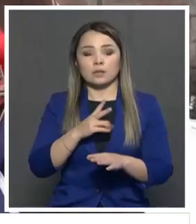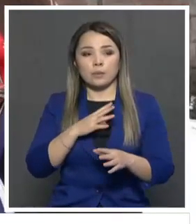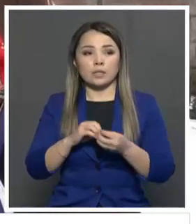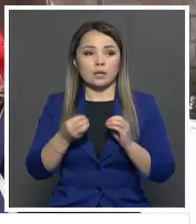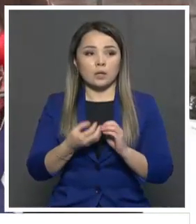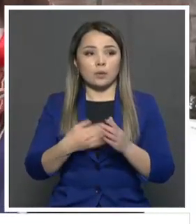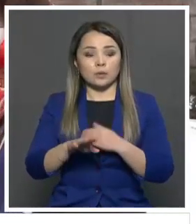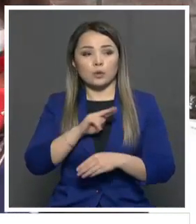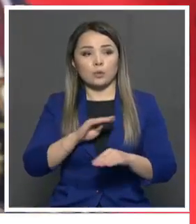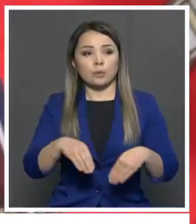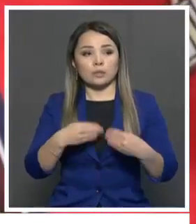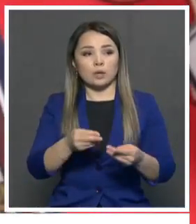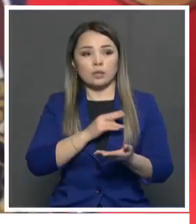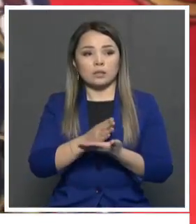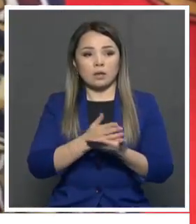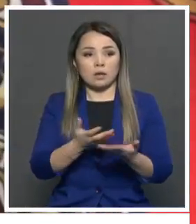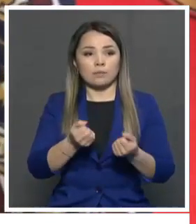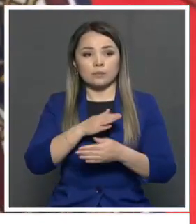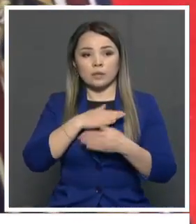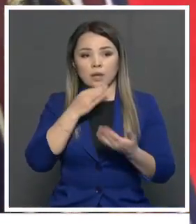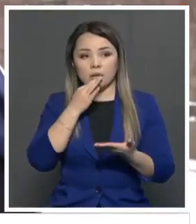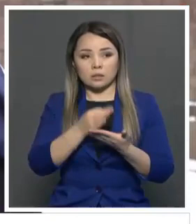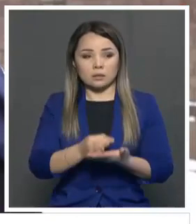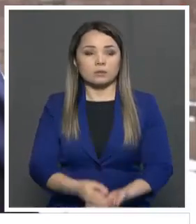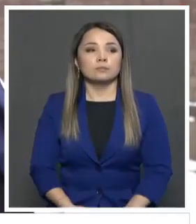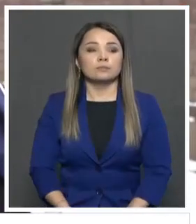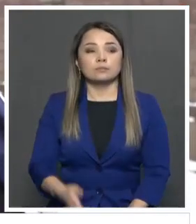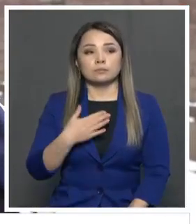шығатындықтан жұмыс берушілер әйел адамды қызметке алғысы келмейді, дейді ол.